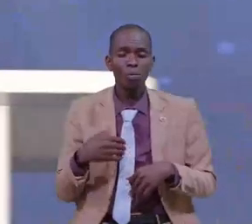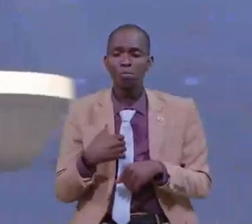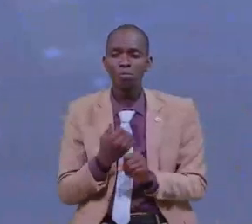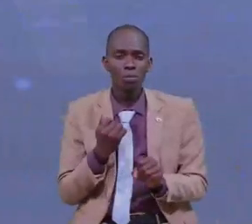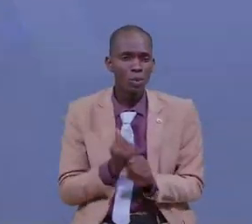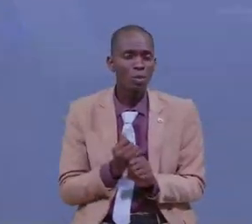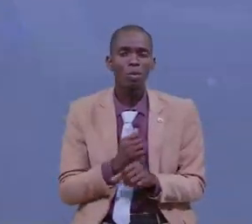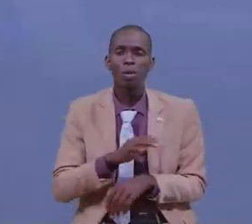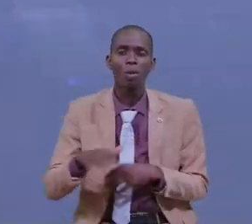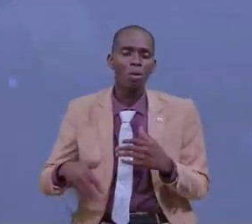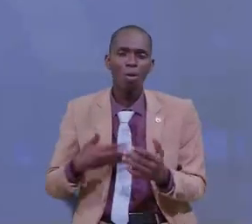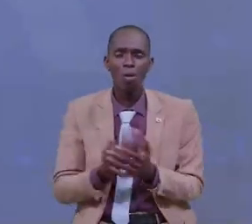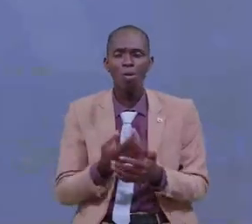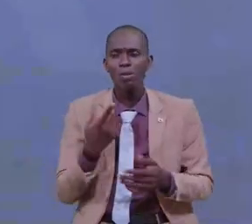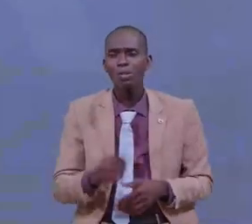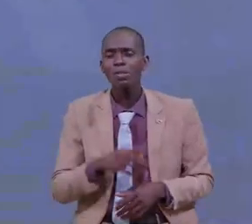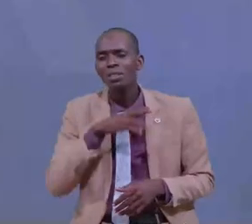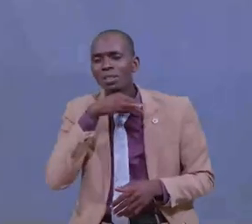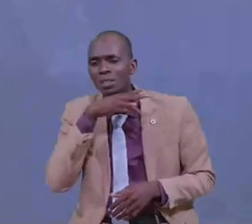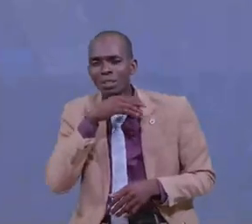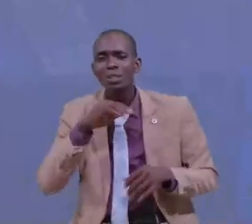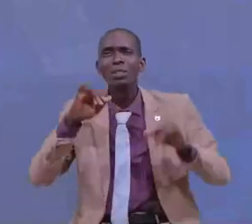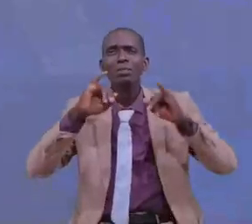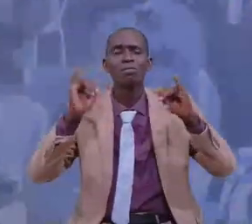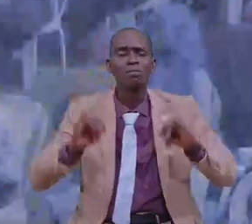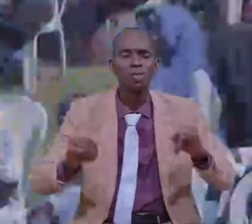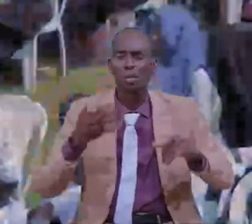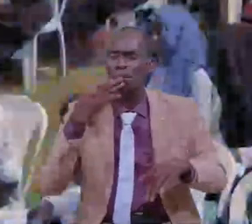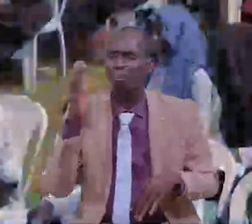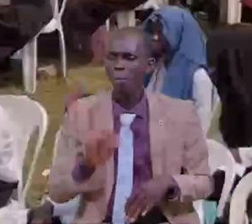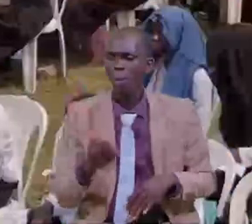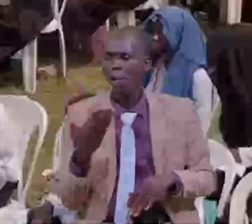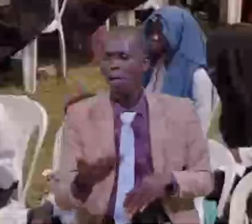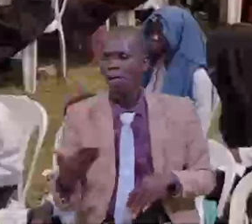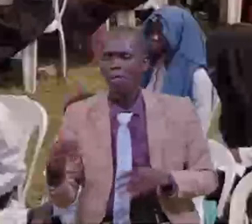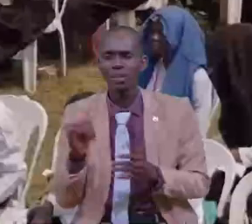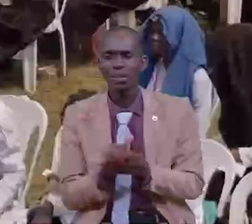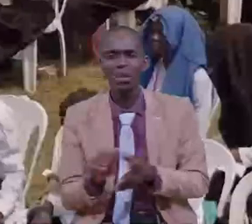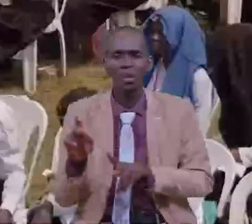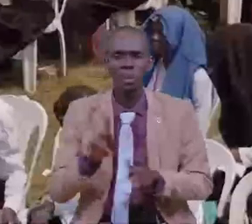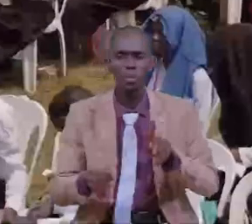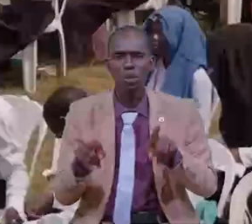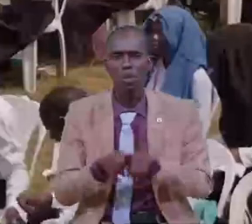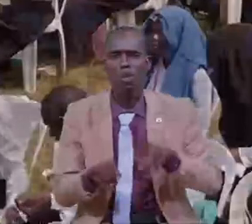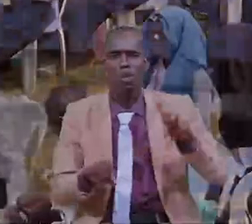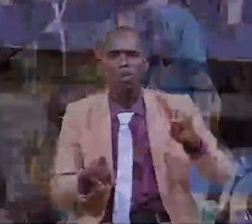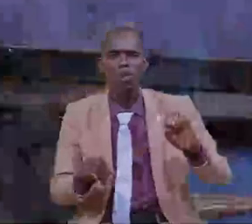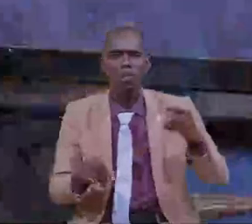toutes les souillures, les choses que les gens font, comme les